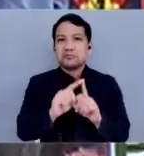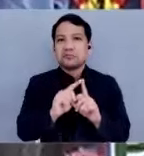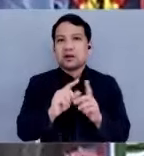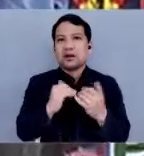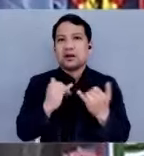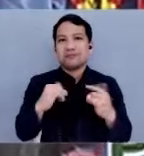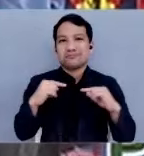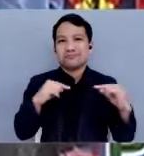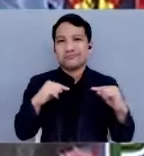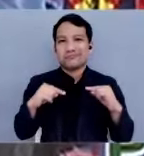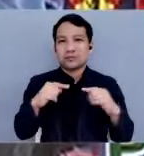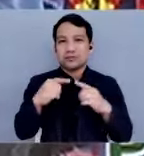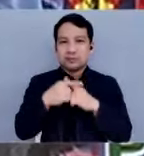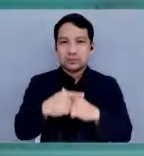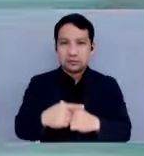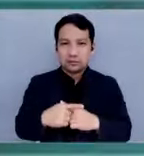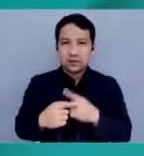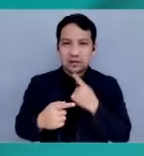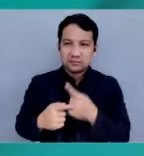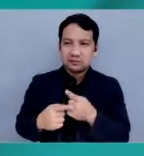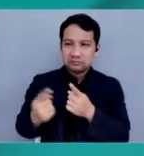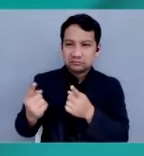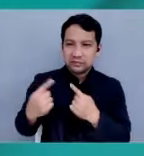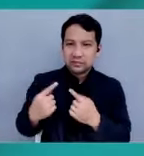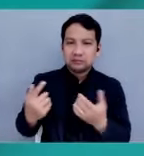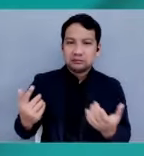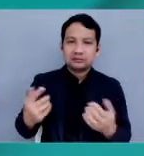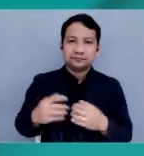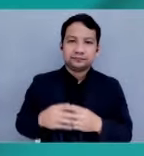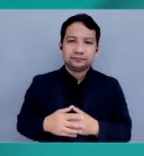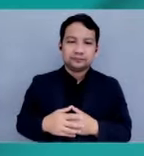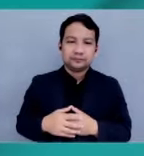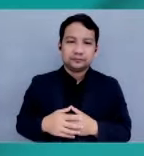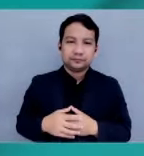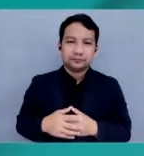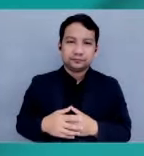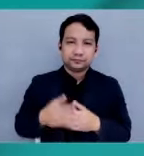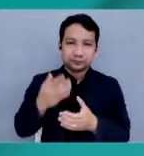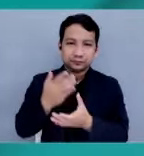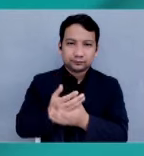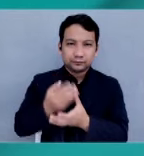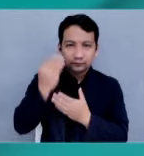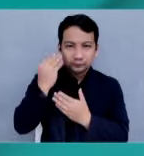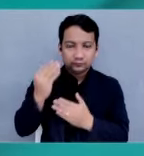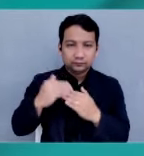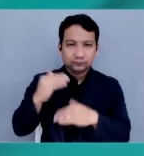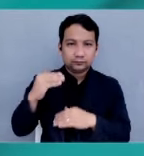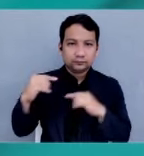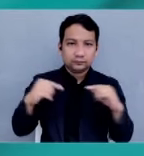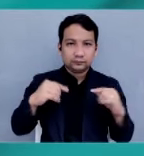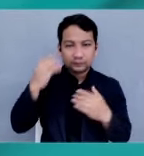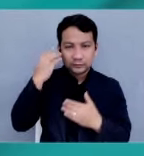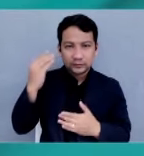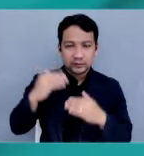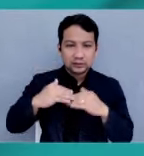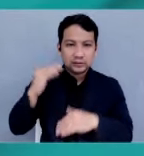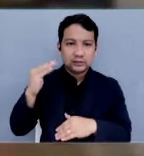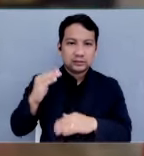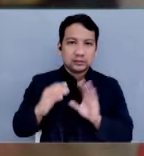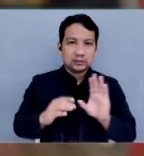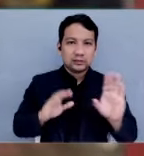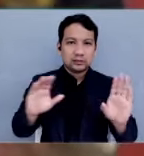hindi pagkakanawaan at sagutan. Tumigil lang daw sandali ang kanilang away nang pumasok na sila sa kani-kanilang